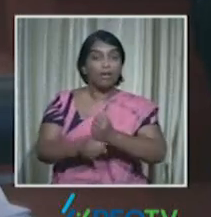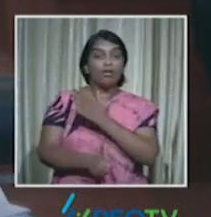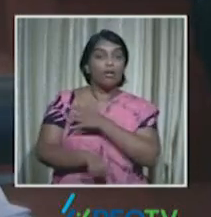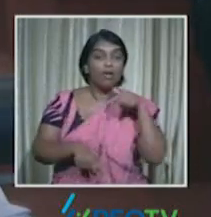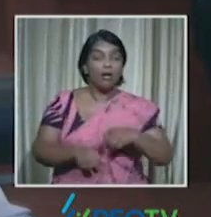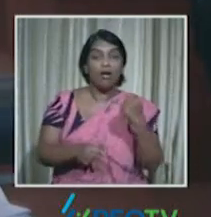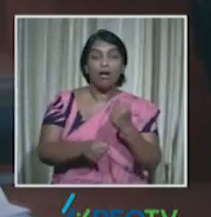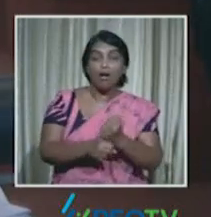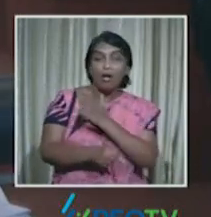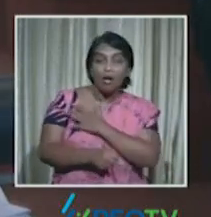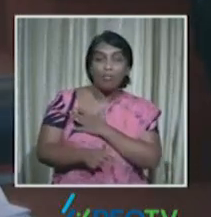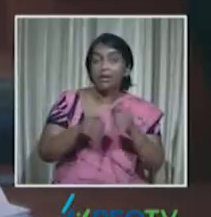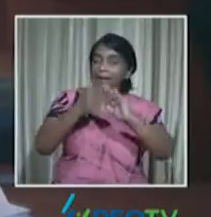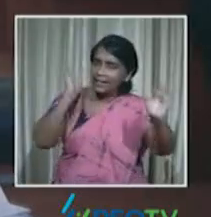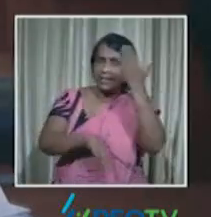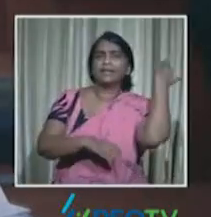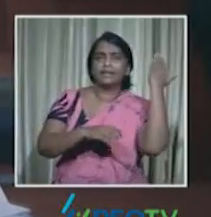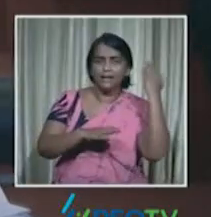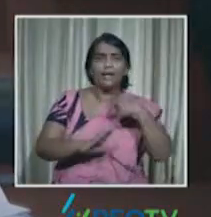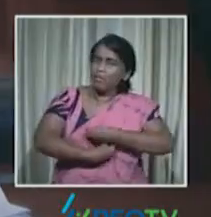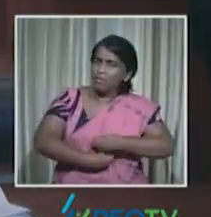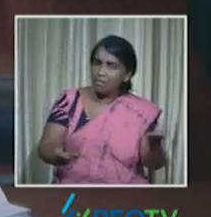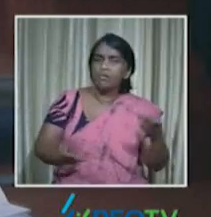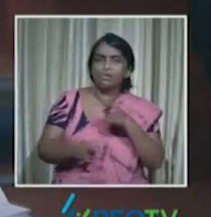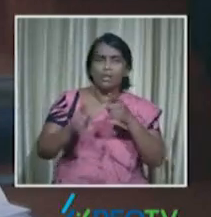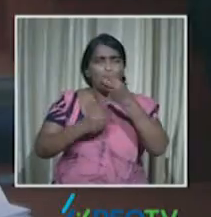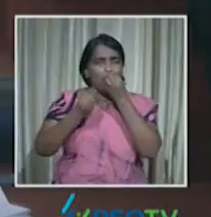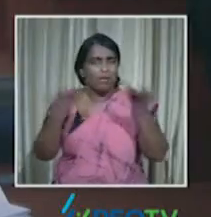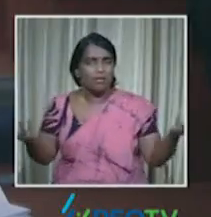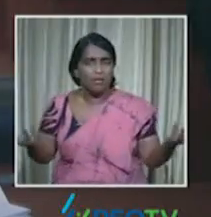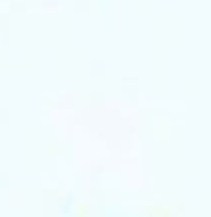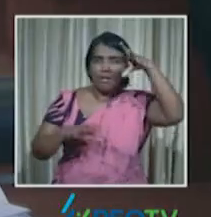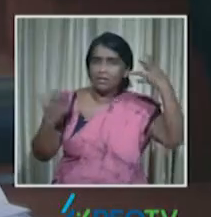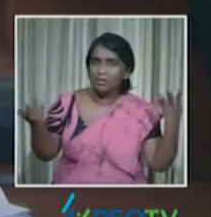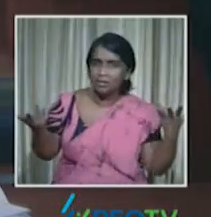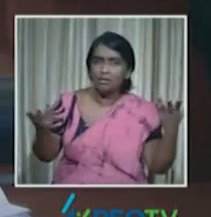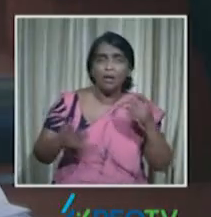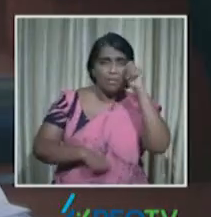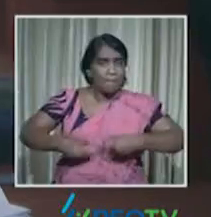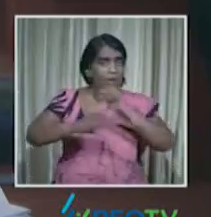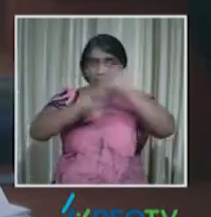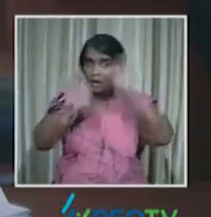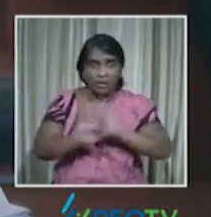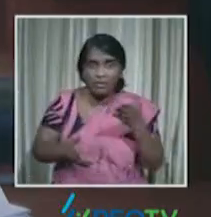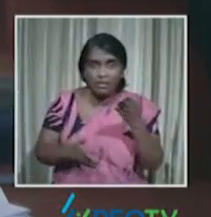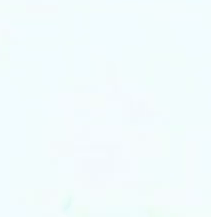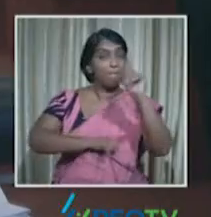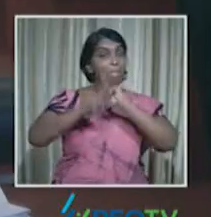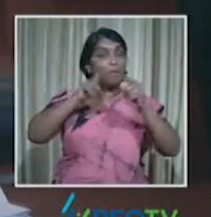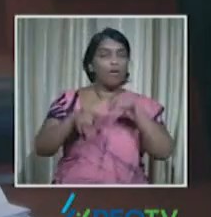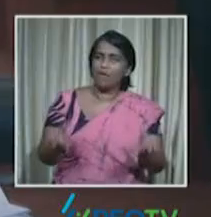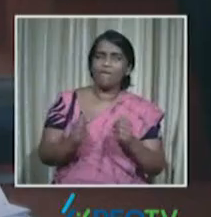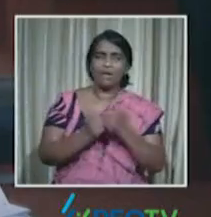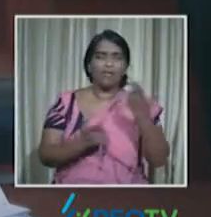හමුදාව දාගෙන බැරක්කයක් ඇතුළ ජීවත් වෙන්න වෙලා තියෙනවා මේ රටේ ආර්ථික වැට්ටුමනම් ජනතාවට කණ්ඩ නැත්තම් ලයිට් එක නැත්තම් ජනතාව පාරට බහින්න නැද්ද ජනතාව පාරට බහිනවා